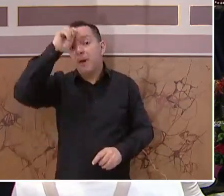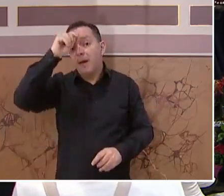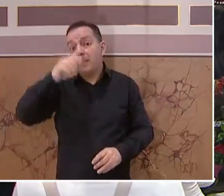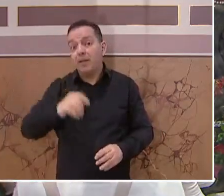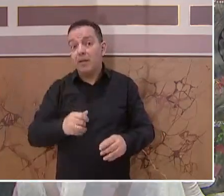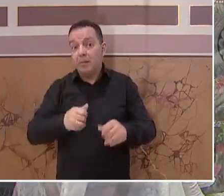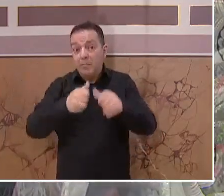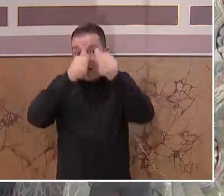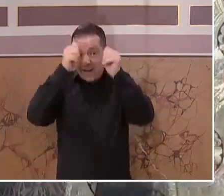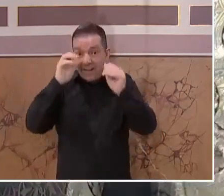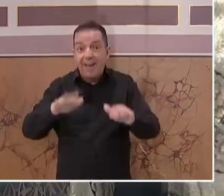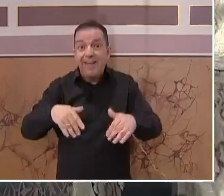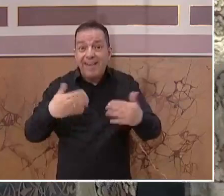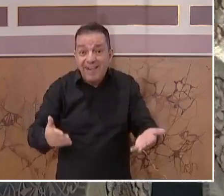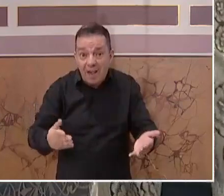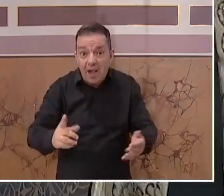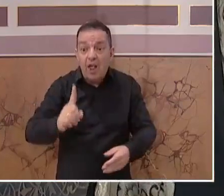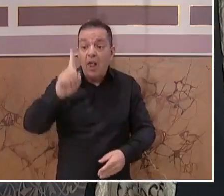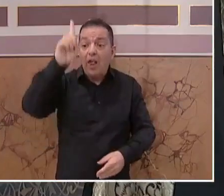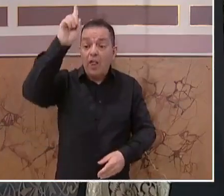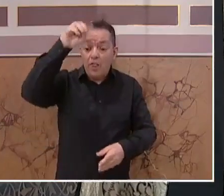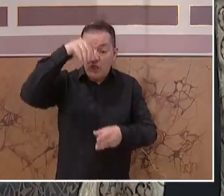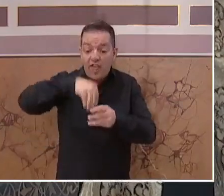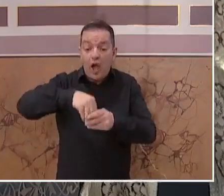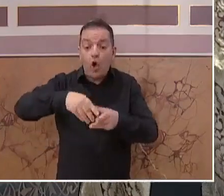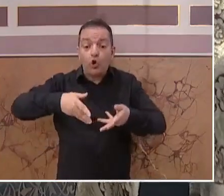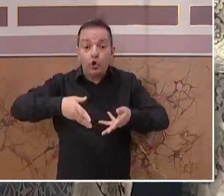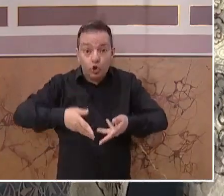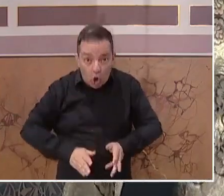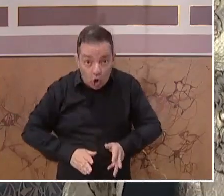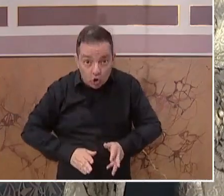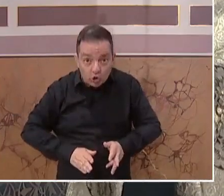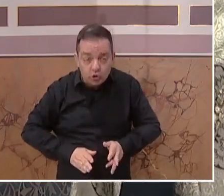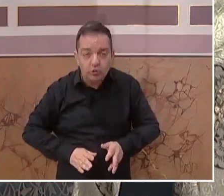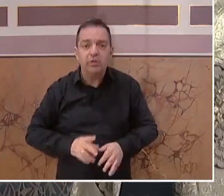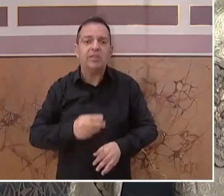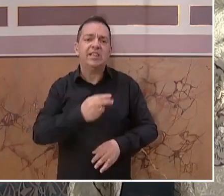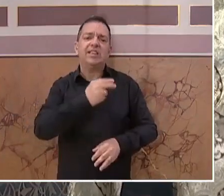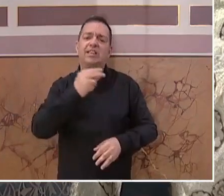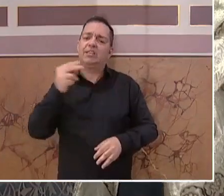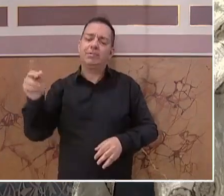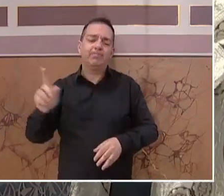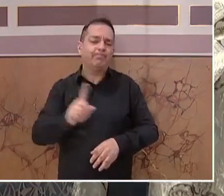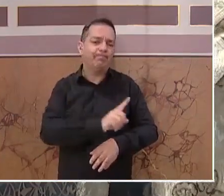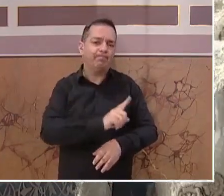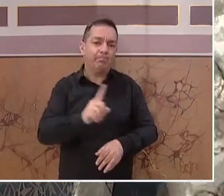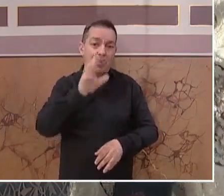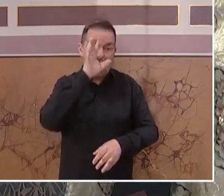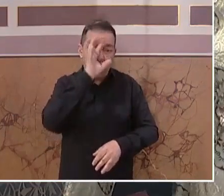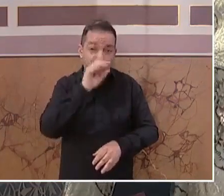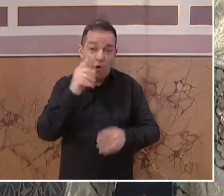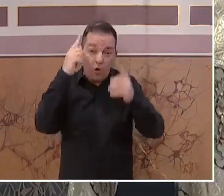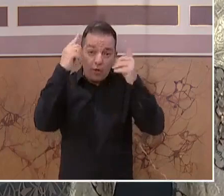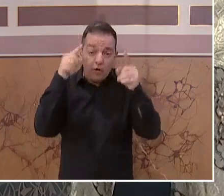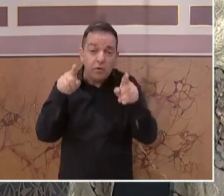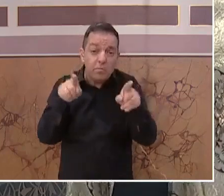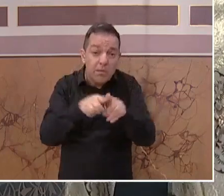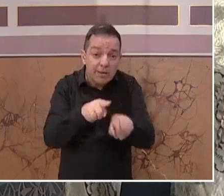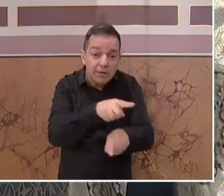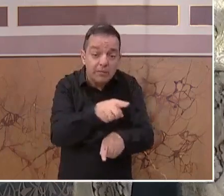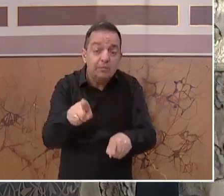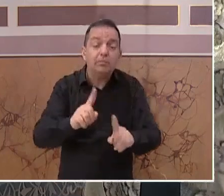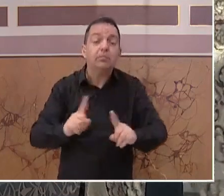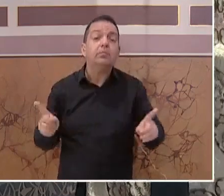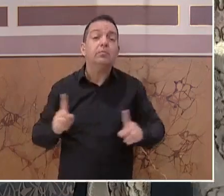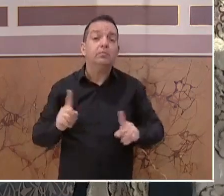Αγίαν Παρθένων χωρίς εστί της θεότητος». Αυτός που δεν ομολογεί